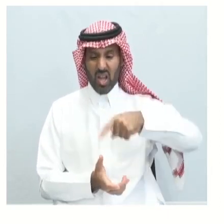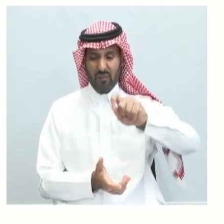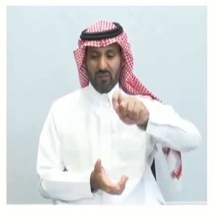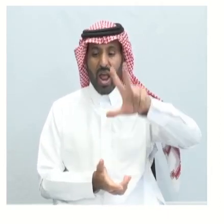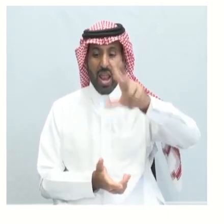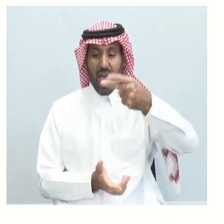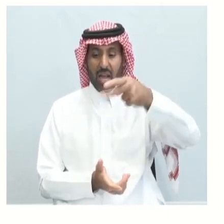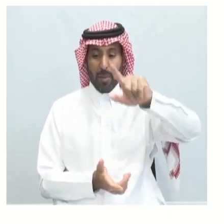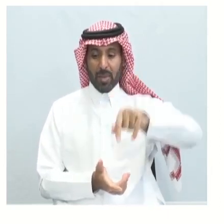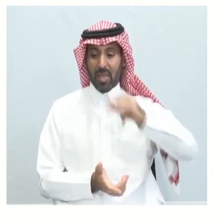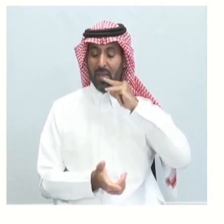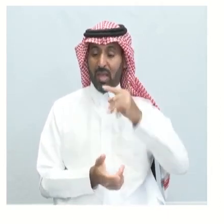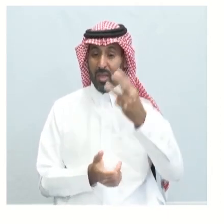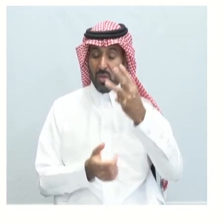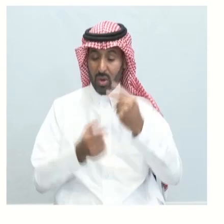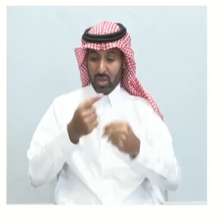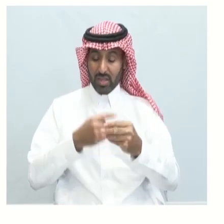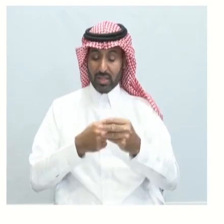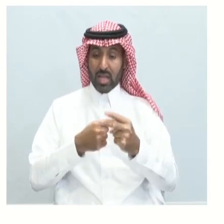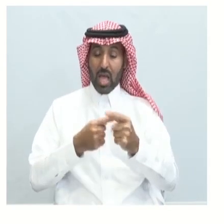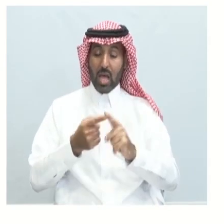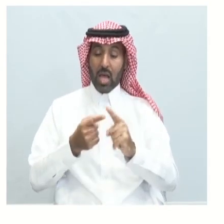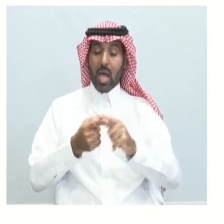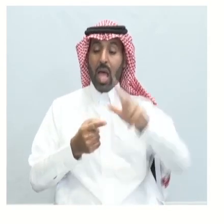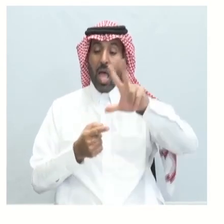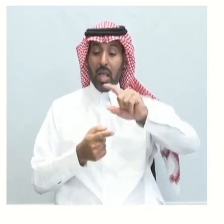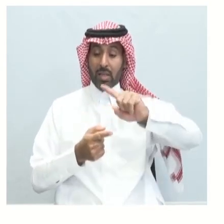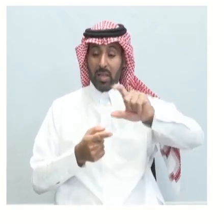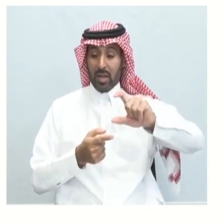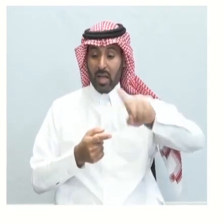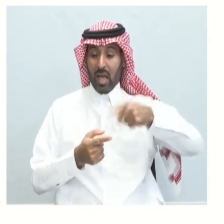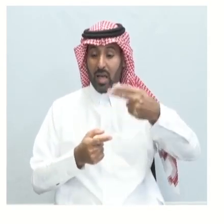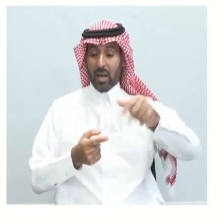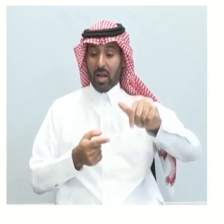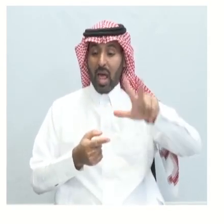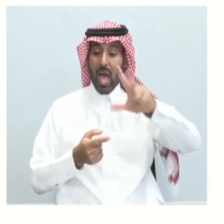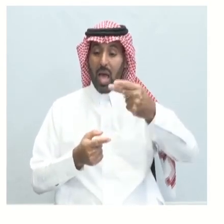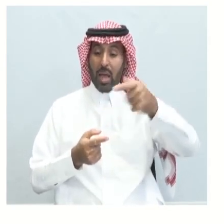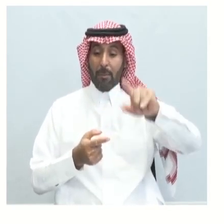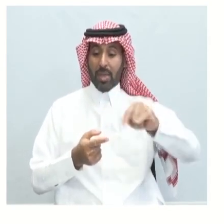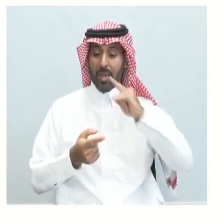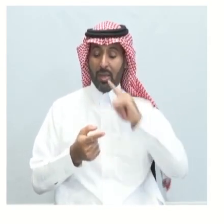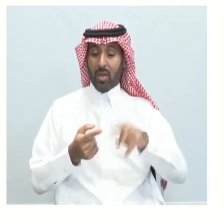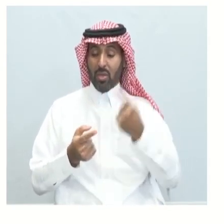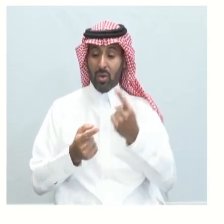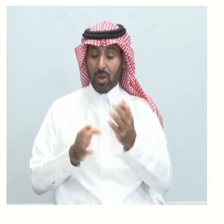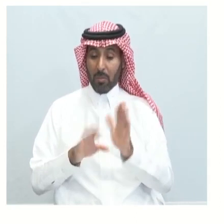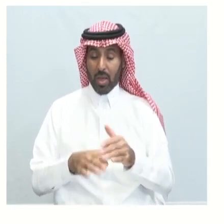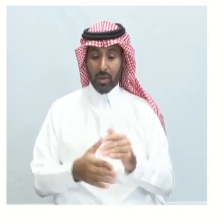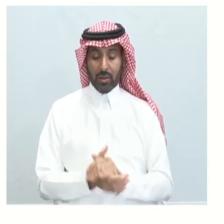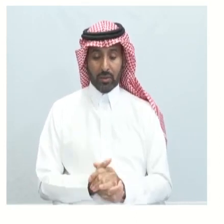ثلثي الجزيره العربيه بينما الدرع العربي يكون الثلث او يكون الثلث